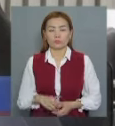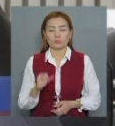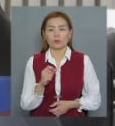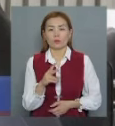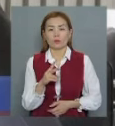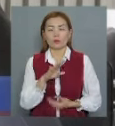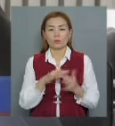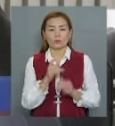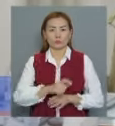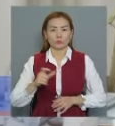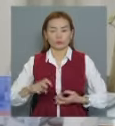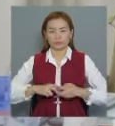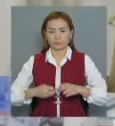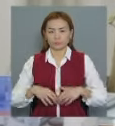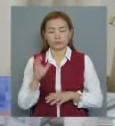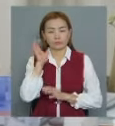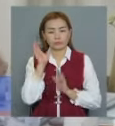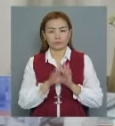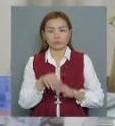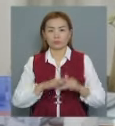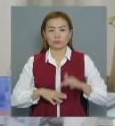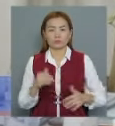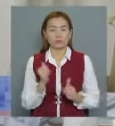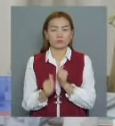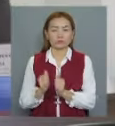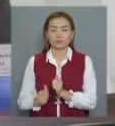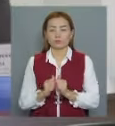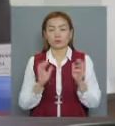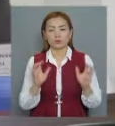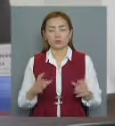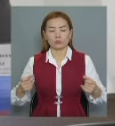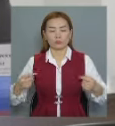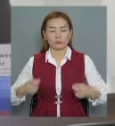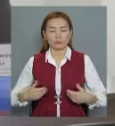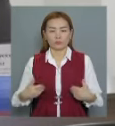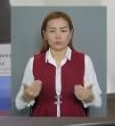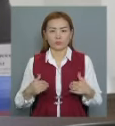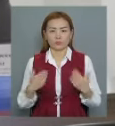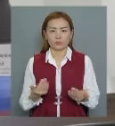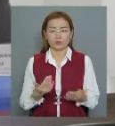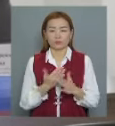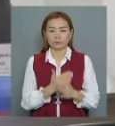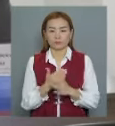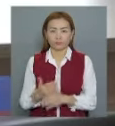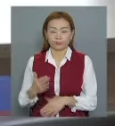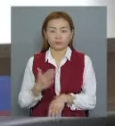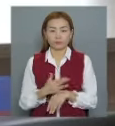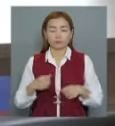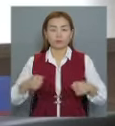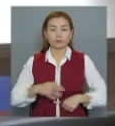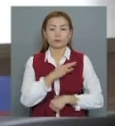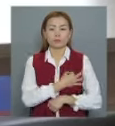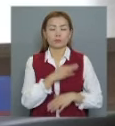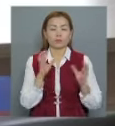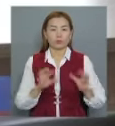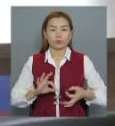Аясафиясында ауыл тұрғындарының мәселесін тыңдаған сала мамандары әрқайсына заң аясында қажетті кеңес беріп, шешу жолдарын көрсетті. Құқықтық көмек алуға